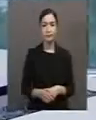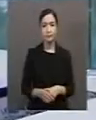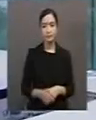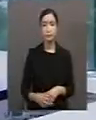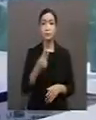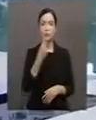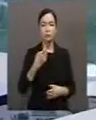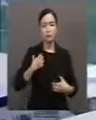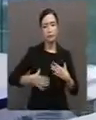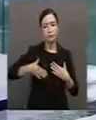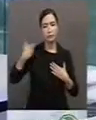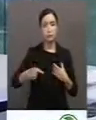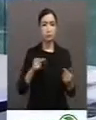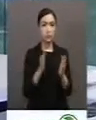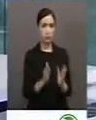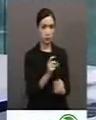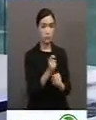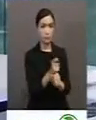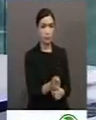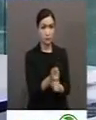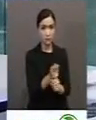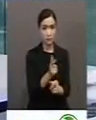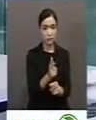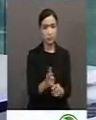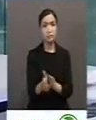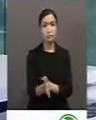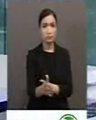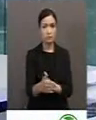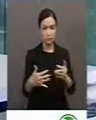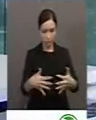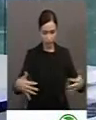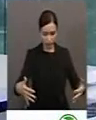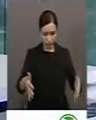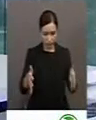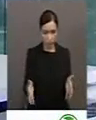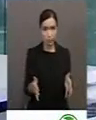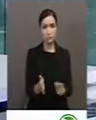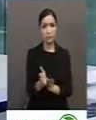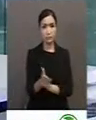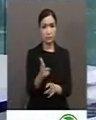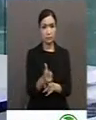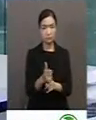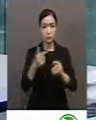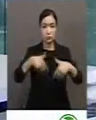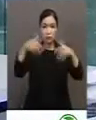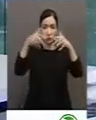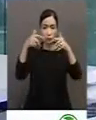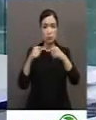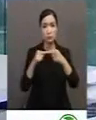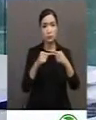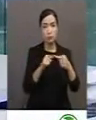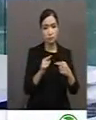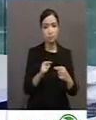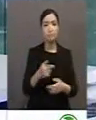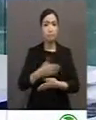ไปดูความเดือดร้อนของเกษตรกรนะคะผู้เลี้ยงปลากระชังค่ะตอนนี้ได้รับผลกระทบอย่างหนักนะคะเพราะว่าฝนตกลงมาอย่างต่อเนื่อง